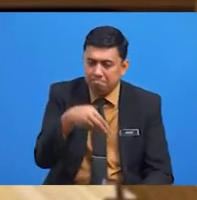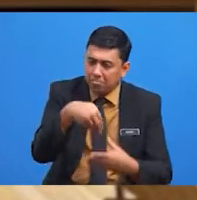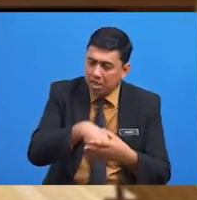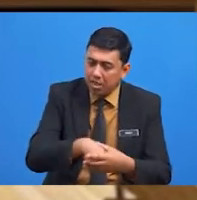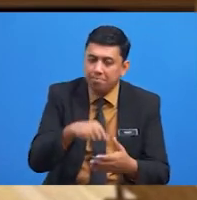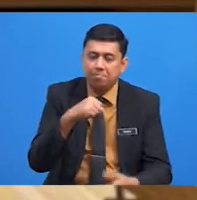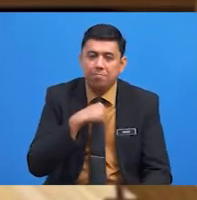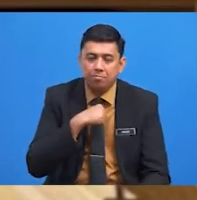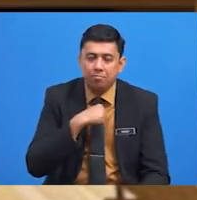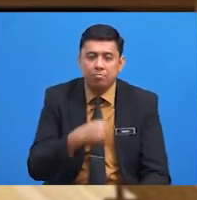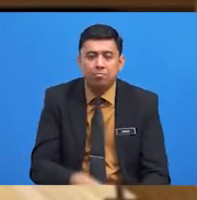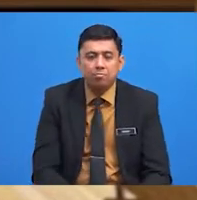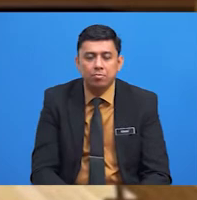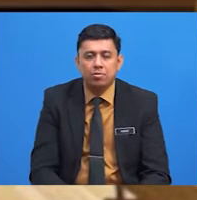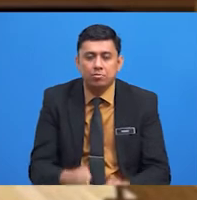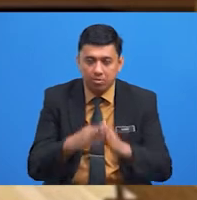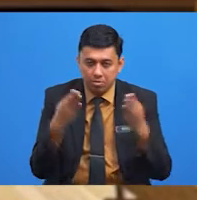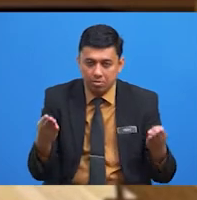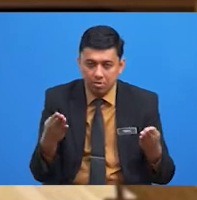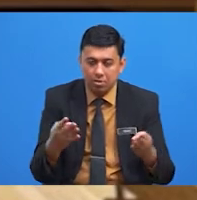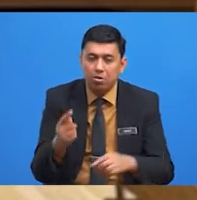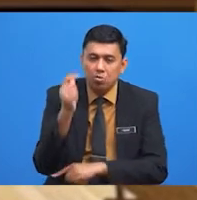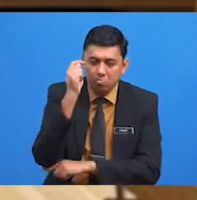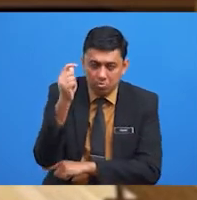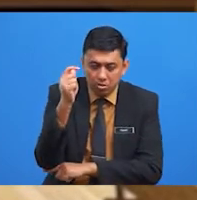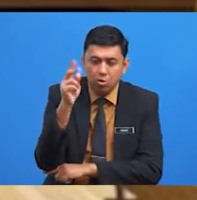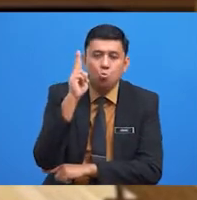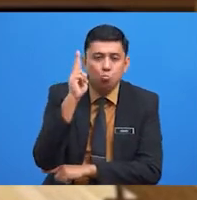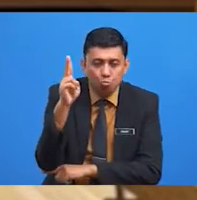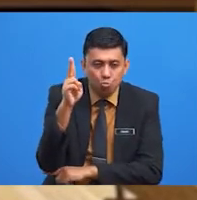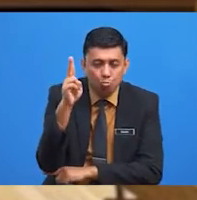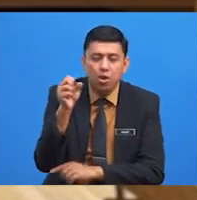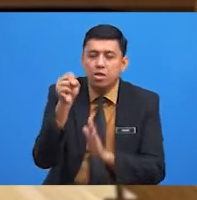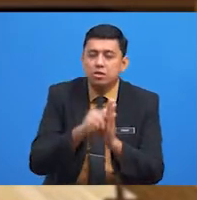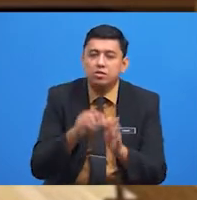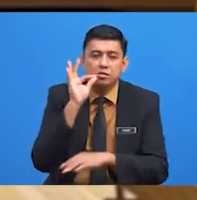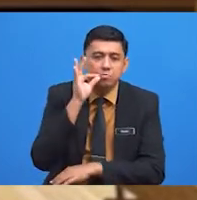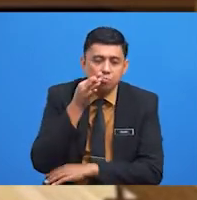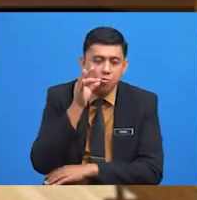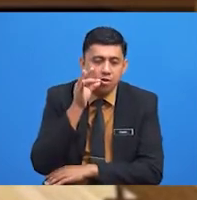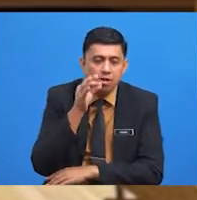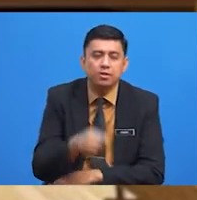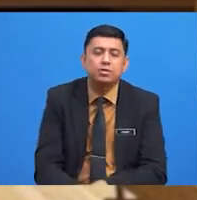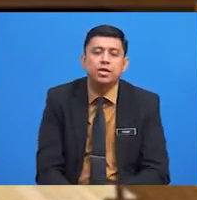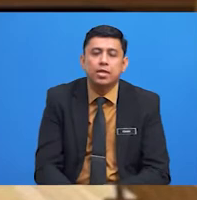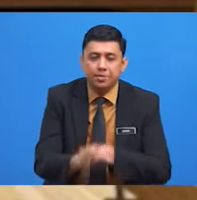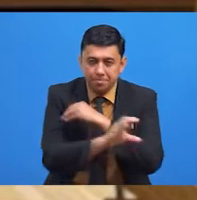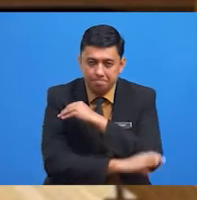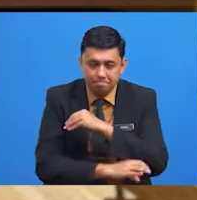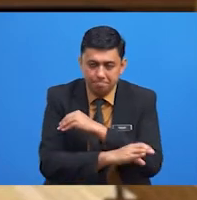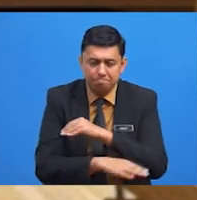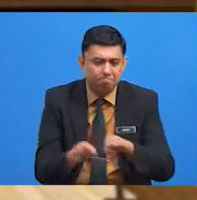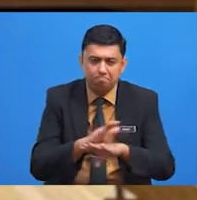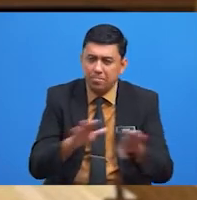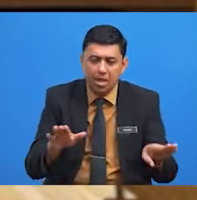bahawa bahasa tunggak keutuhan sesebuah negara. Jangan diremehkan